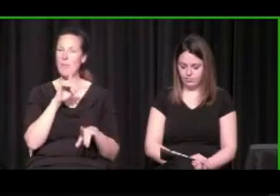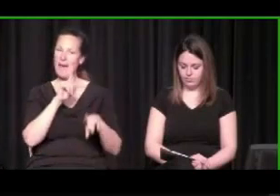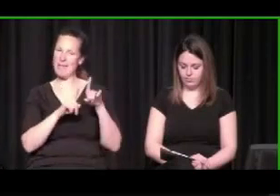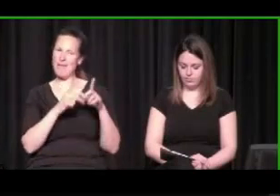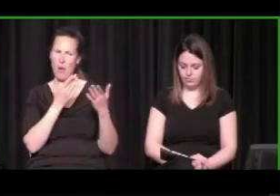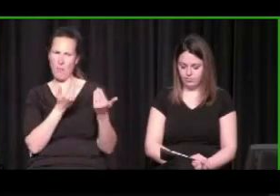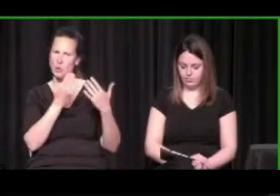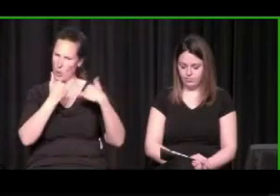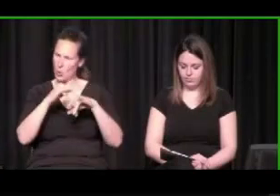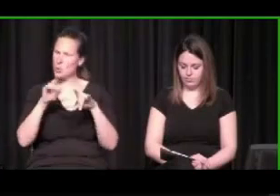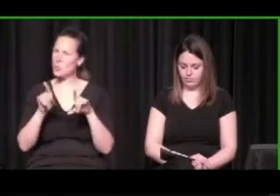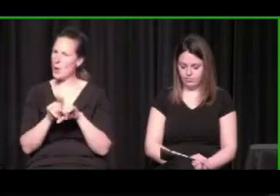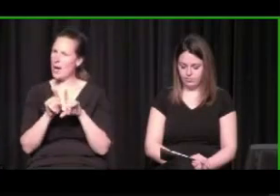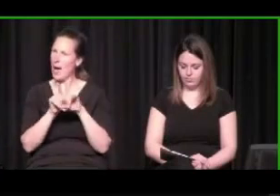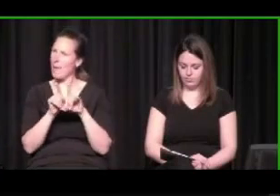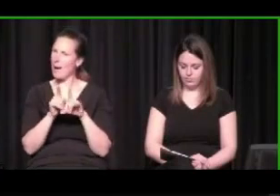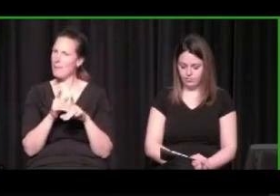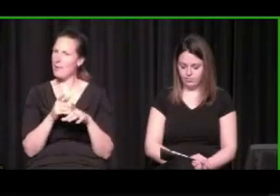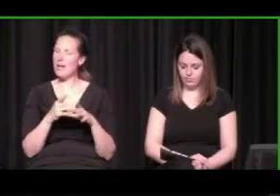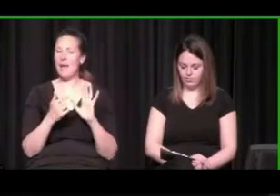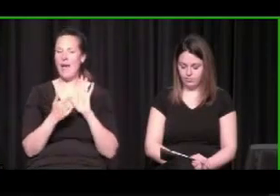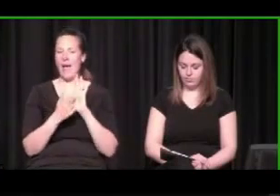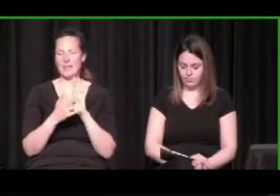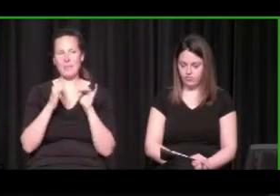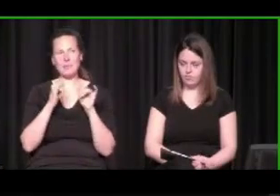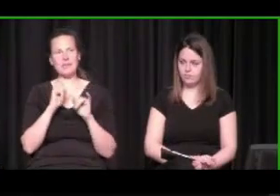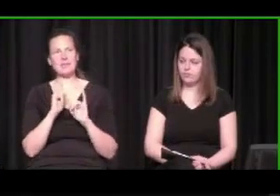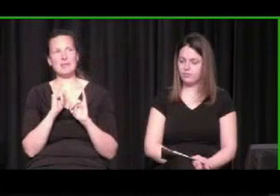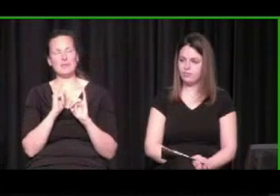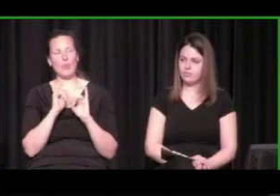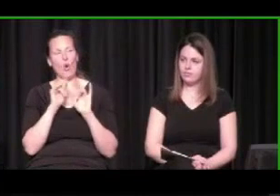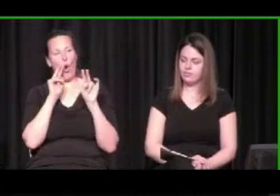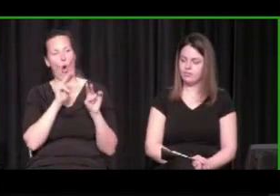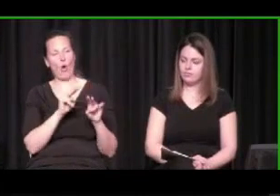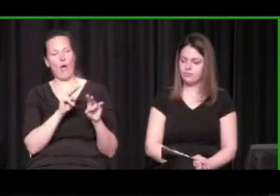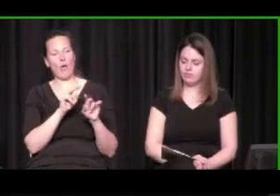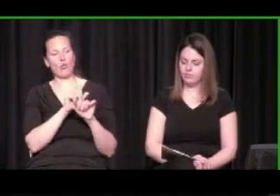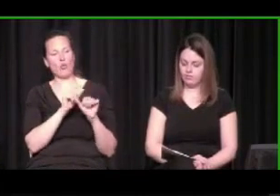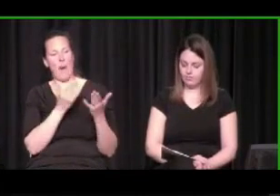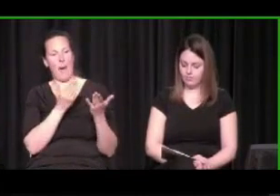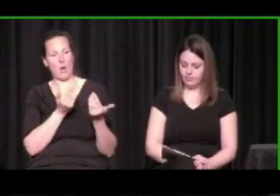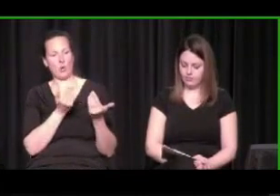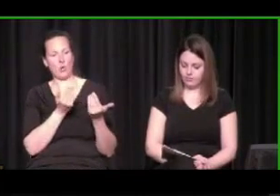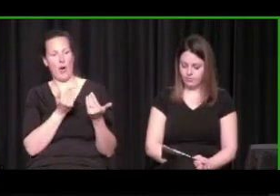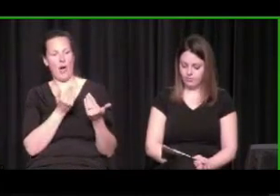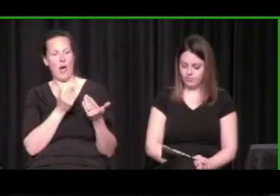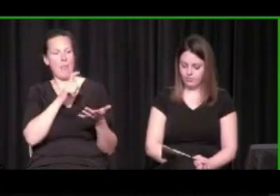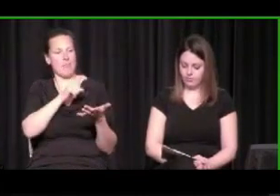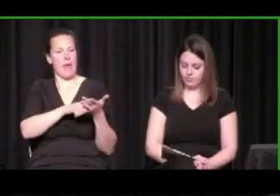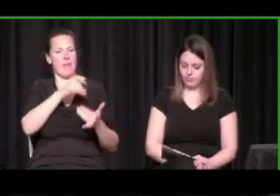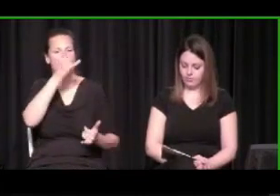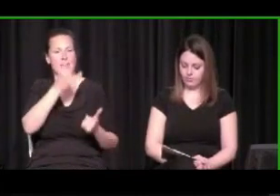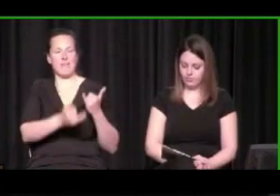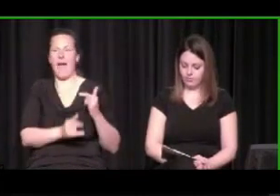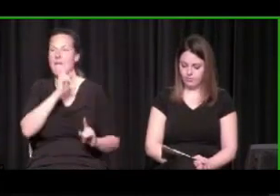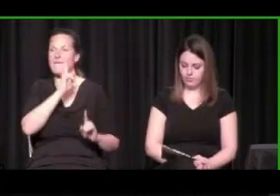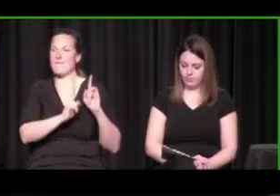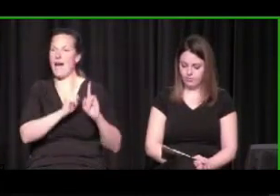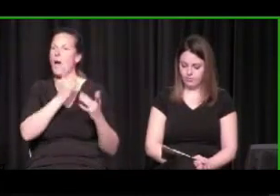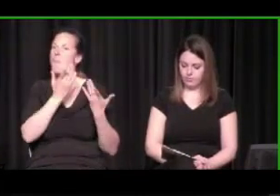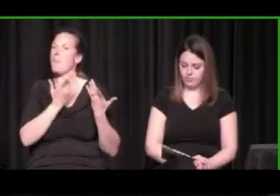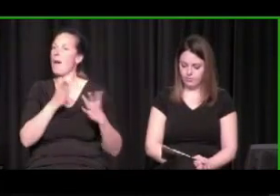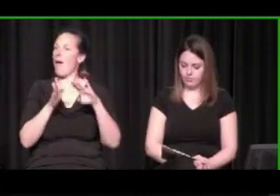besoins? Si on fait le choix finalement de centrer davantage sur leurs besoins, les dates fatidiques peuvent peut-être disparaître ou du